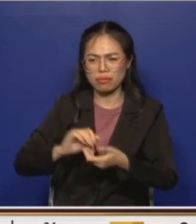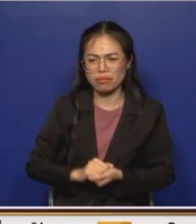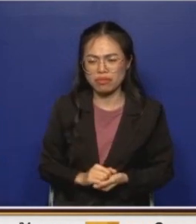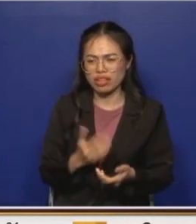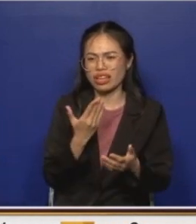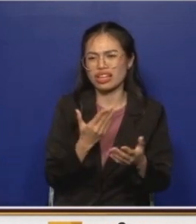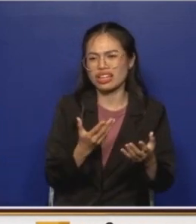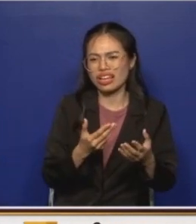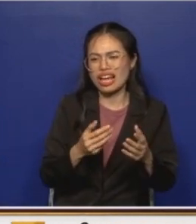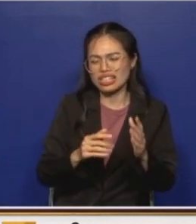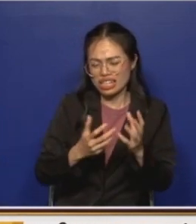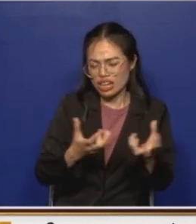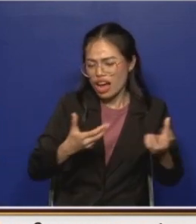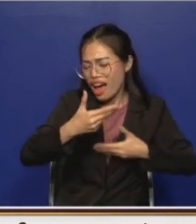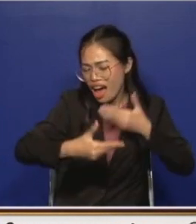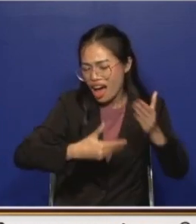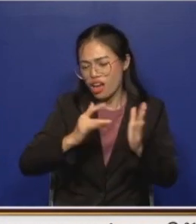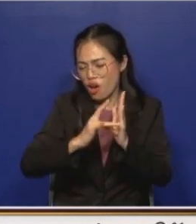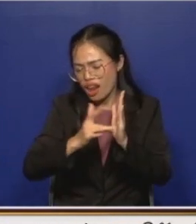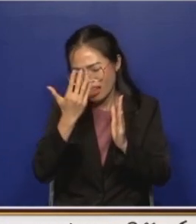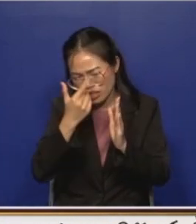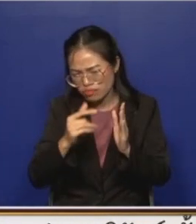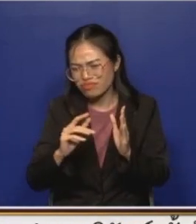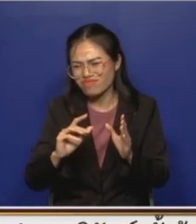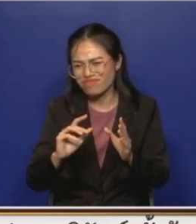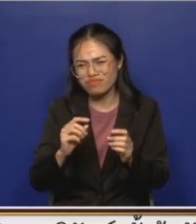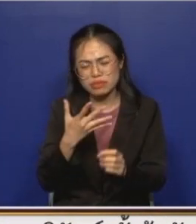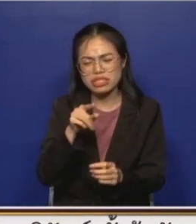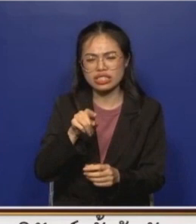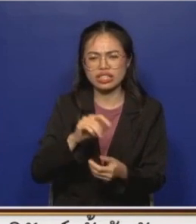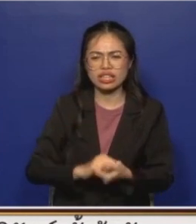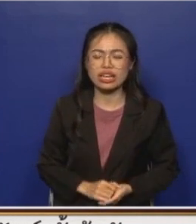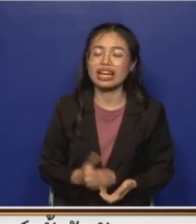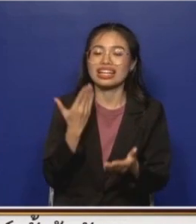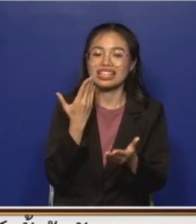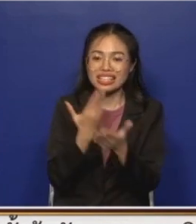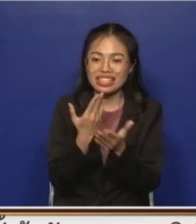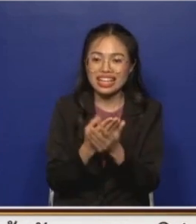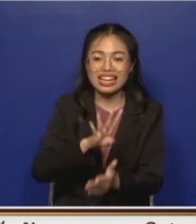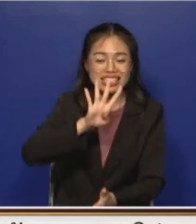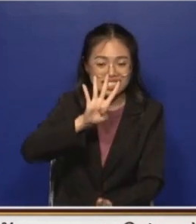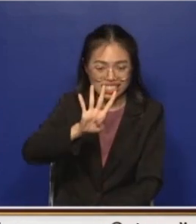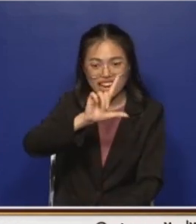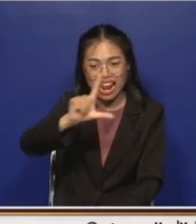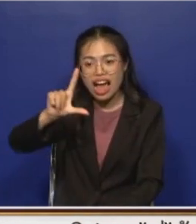ไปดูต่อคำถามง่ายๆฮะ